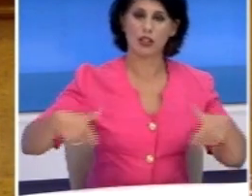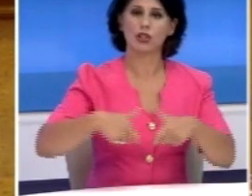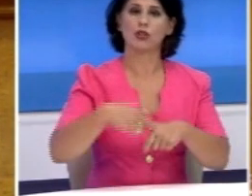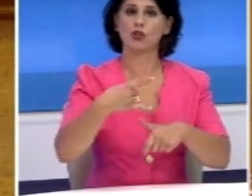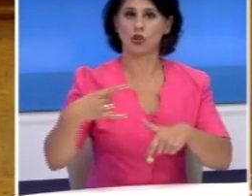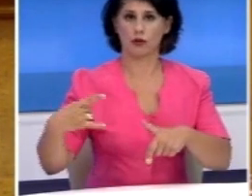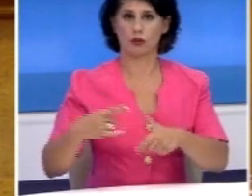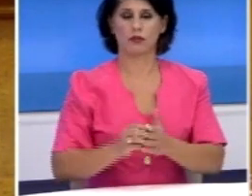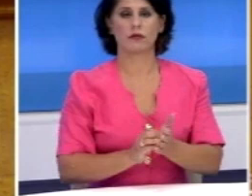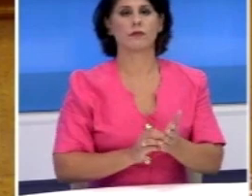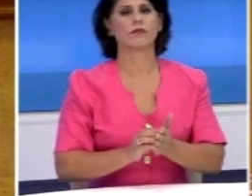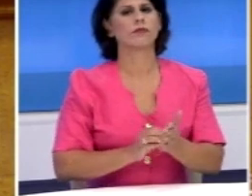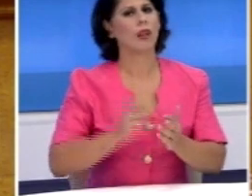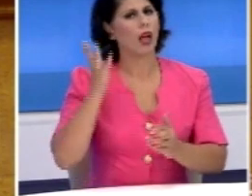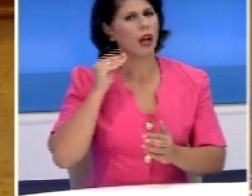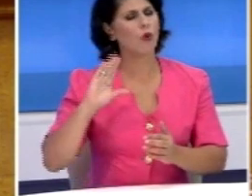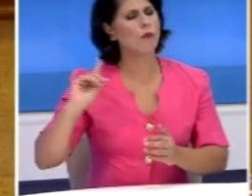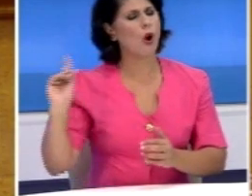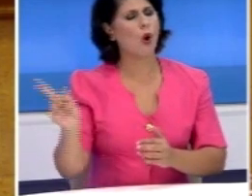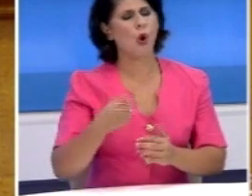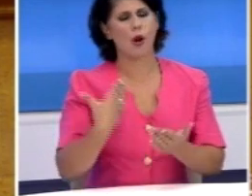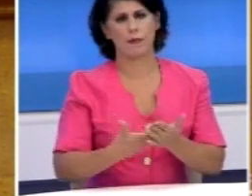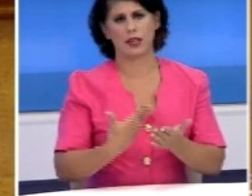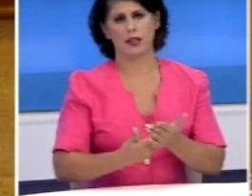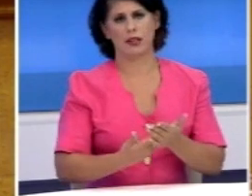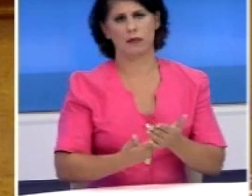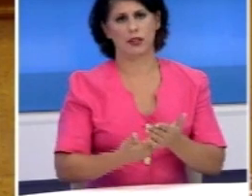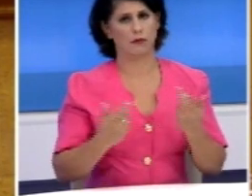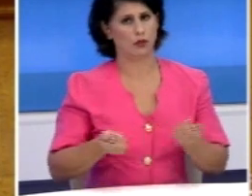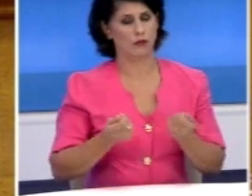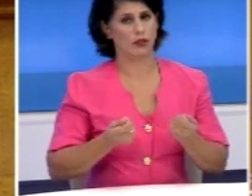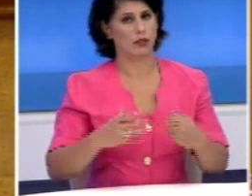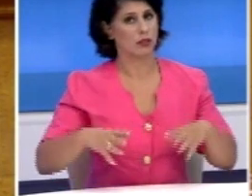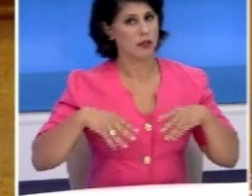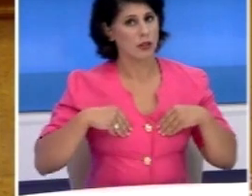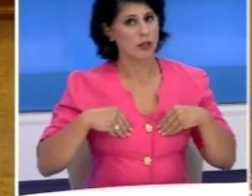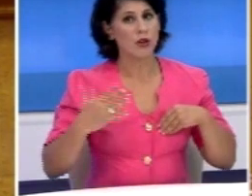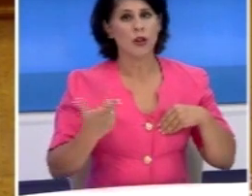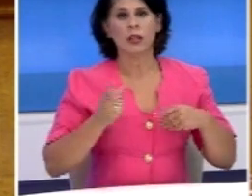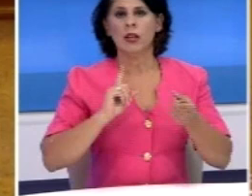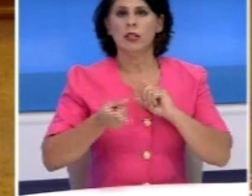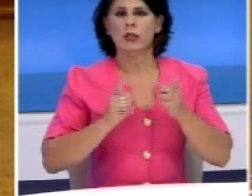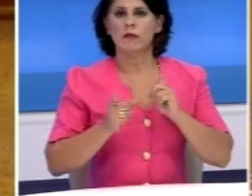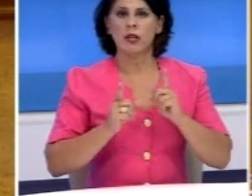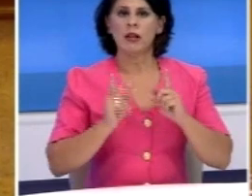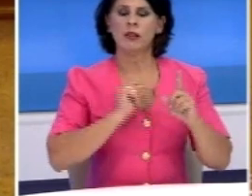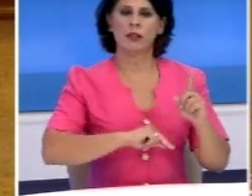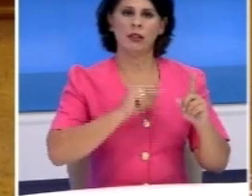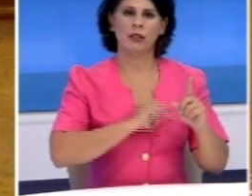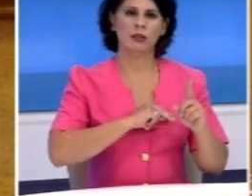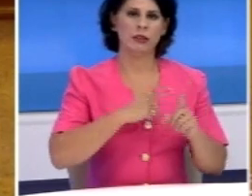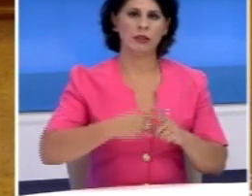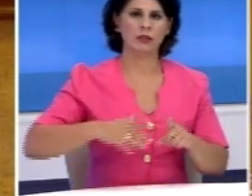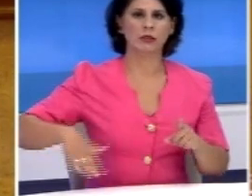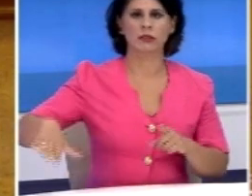βέβαια όλα τα επιχειρήματα που έχουν επιστρατευθεί για να πείσουν ότι η συμφωνία είναι προς όφελος της